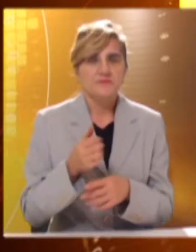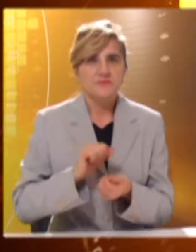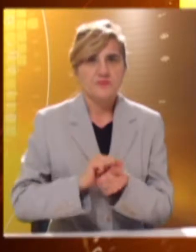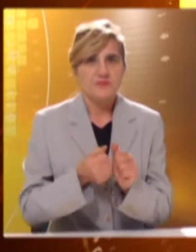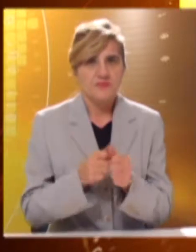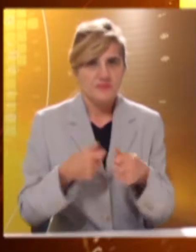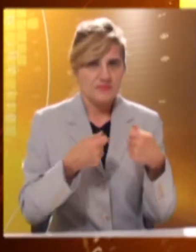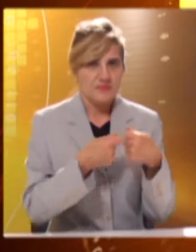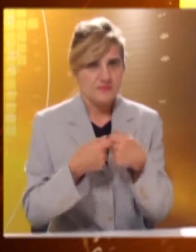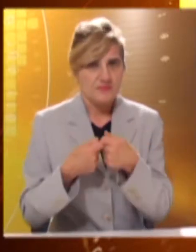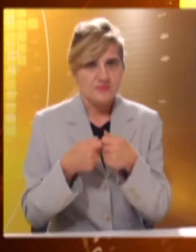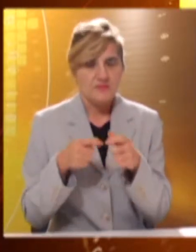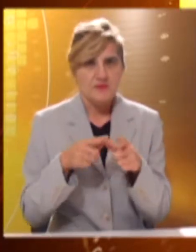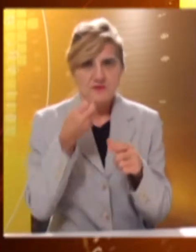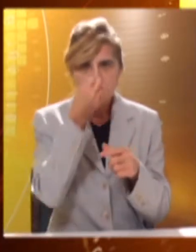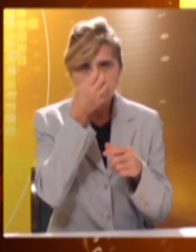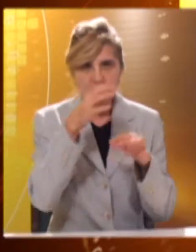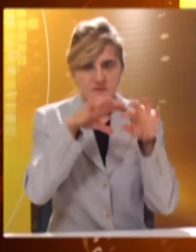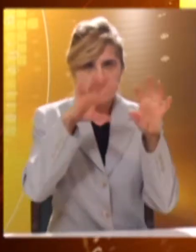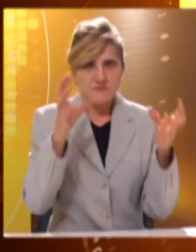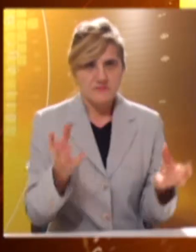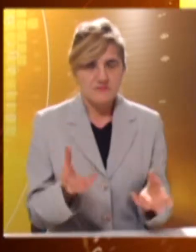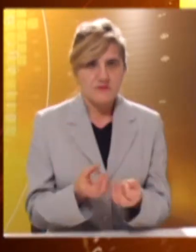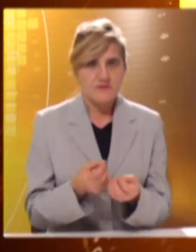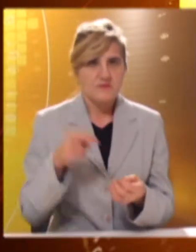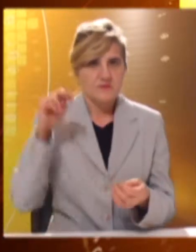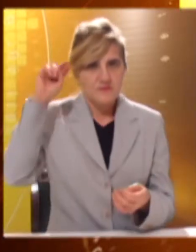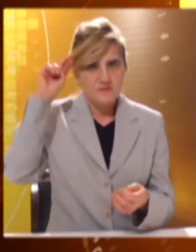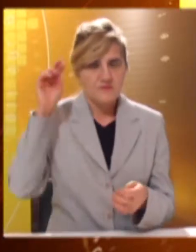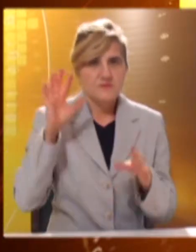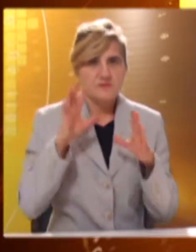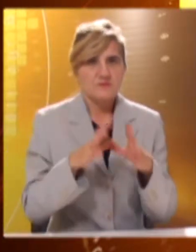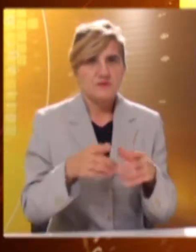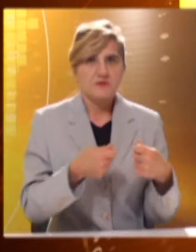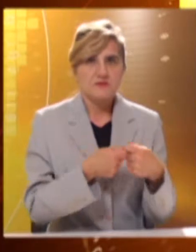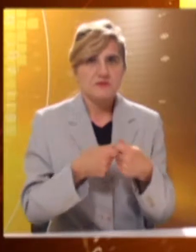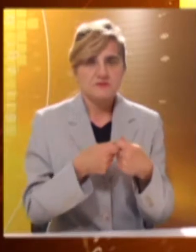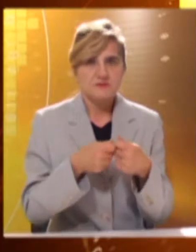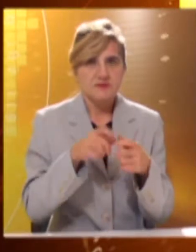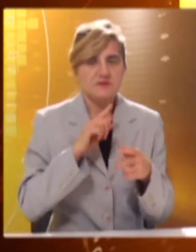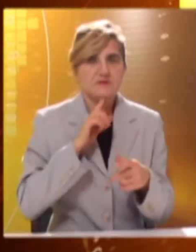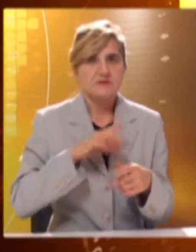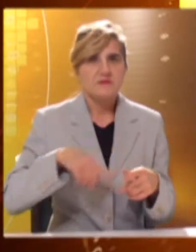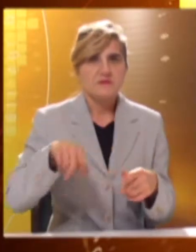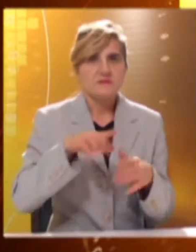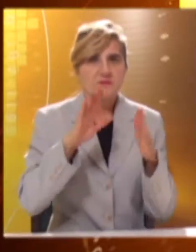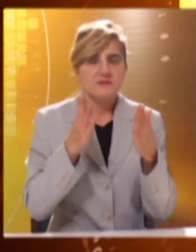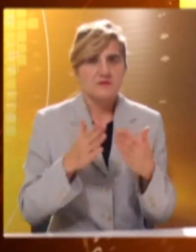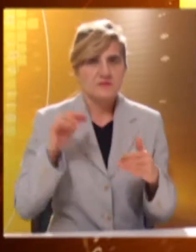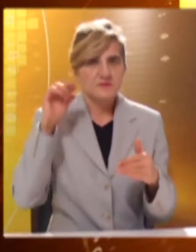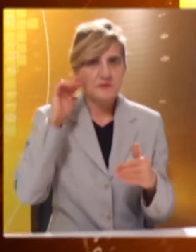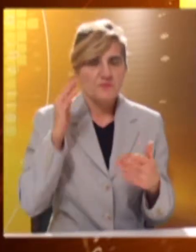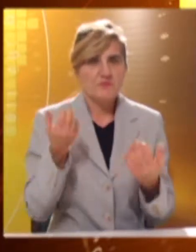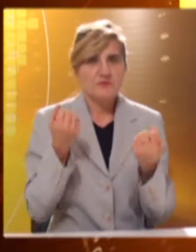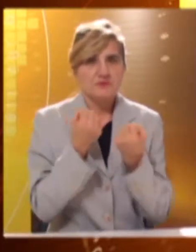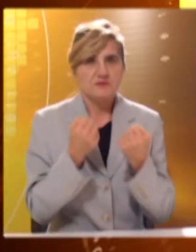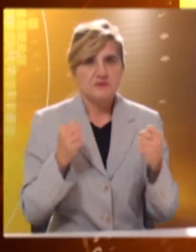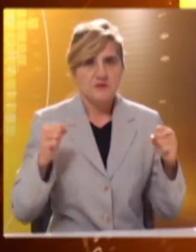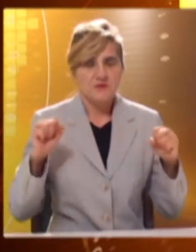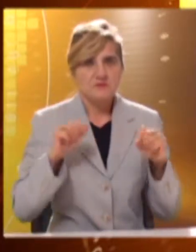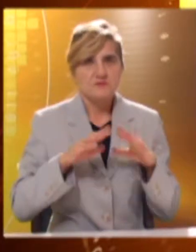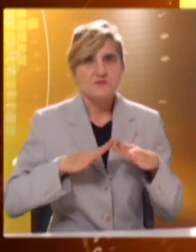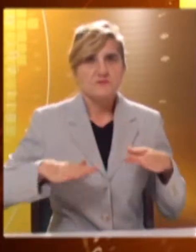znak obeležavanja ovog datuma položili su vence na spomen ploču na železničkoj stanici, a nakon toga i na spomen palim borcima za